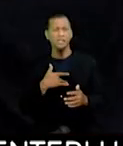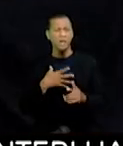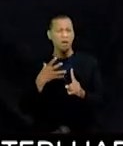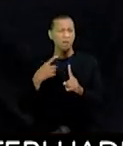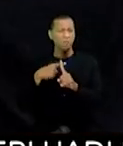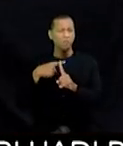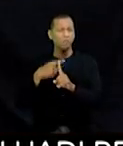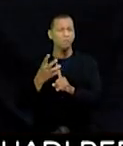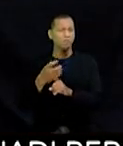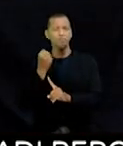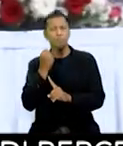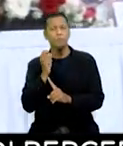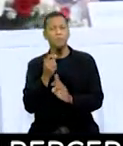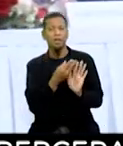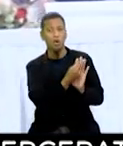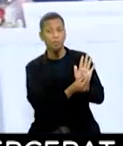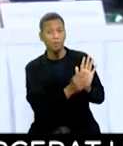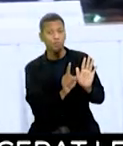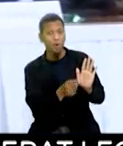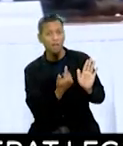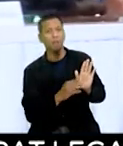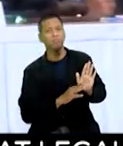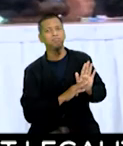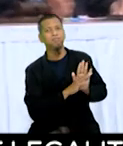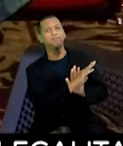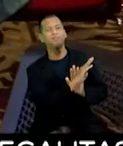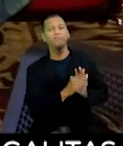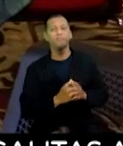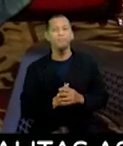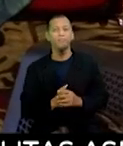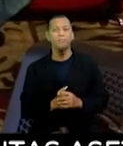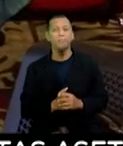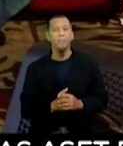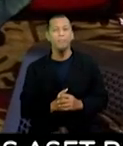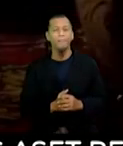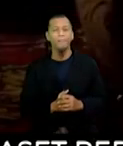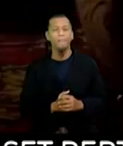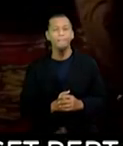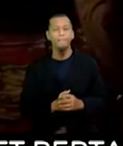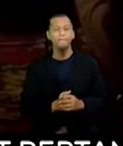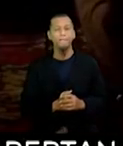semakin membaik kondisi ekonomi setelah dihantam pandemi. Tim Liputan iNews melaporkan.